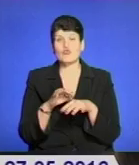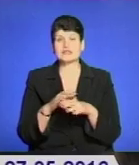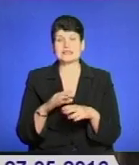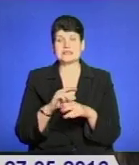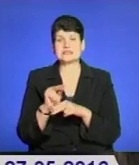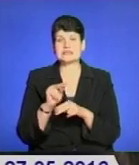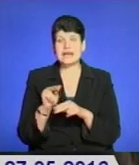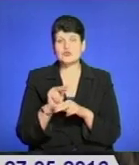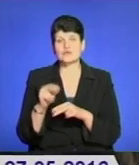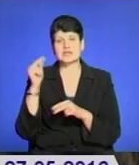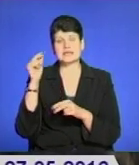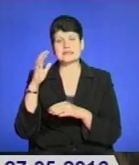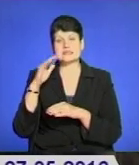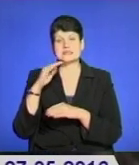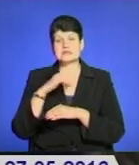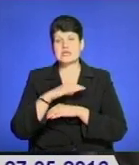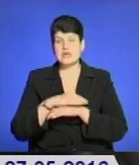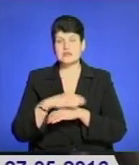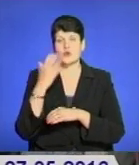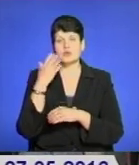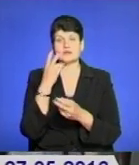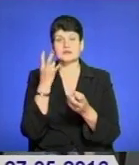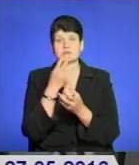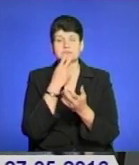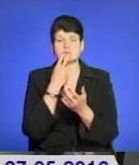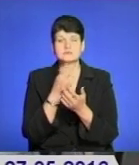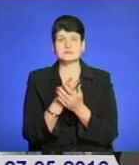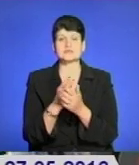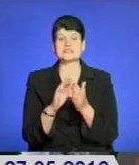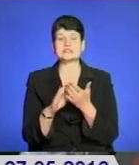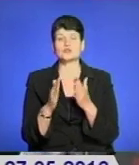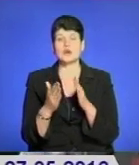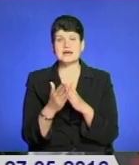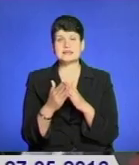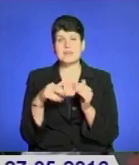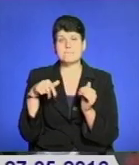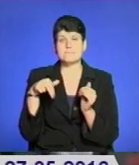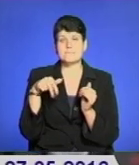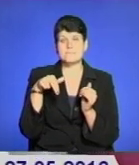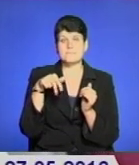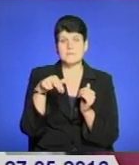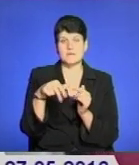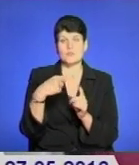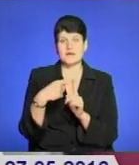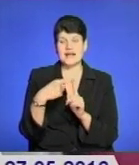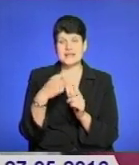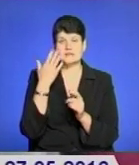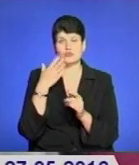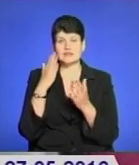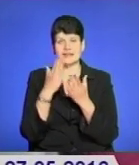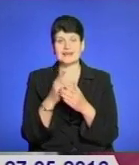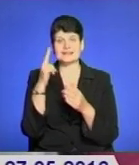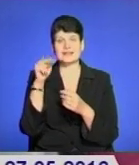тренінгові заняття, коли, наприклад, потрібно зобразити ситуацію на пішохідному переході чи на перехресті, коли стається